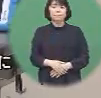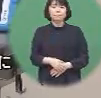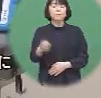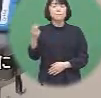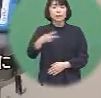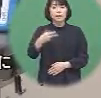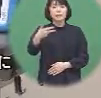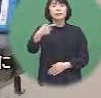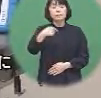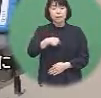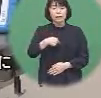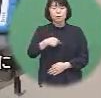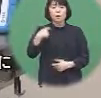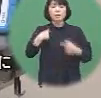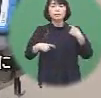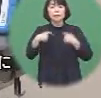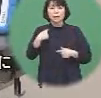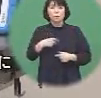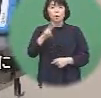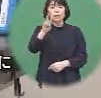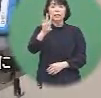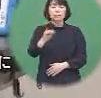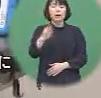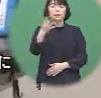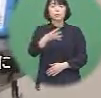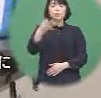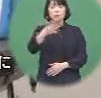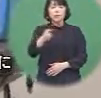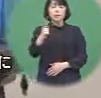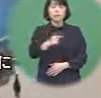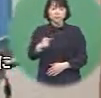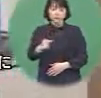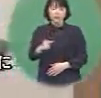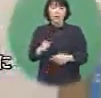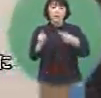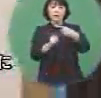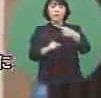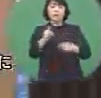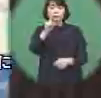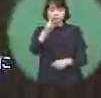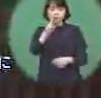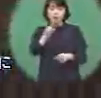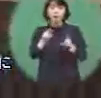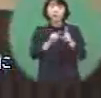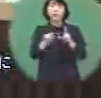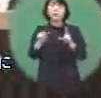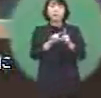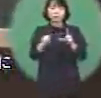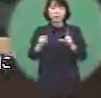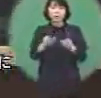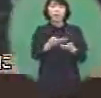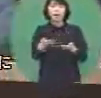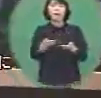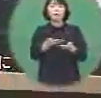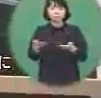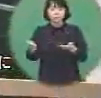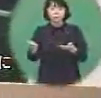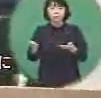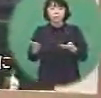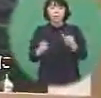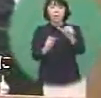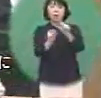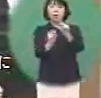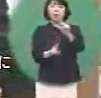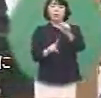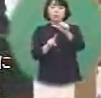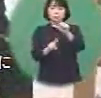また市内の児童生徒2万4000人余りを対象に1人1台タブレット端末の配布を